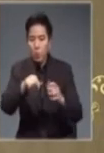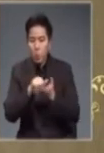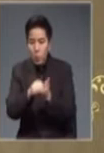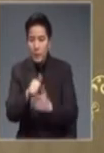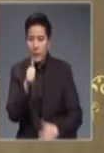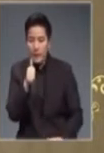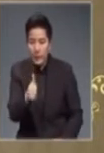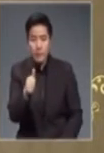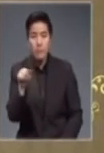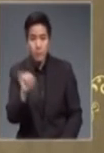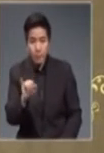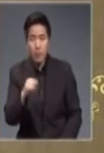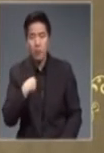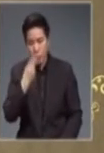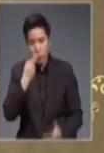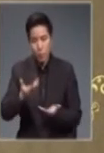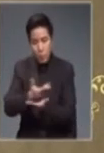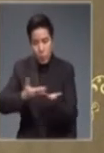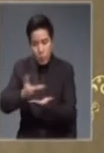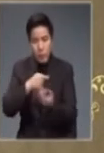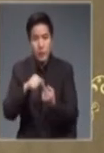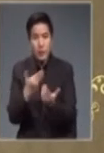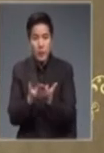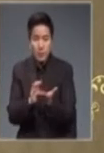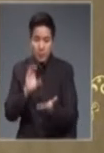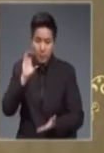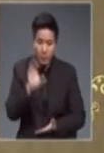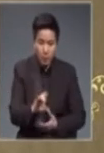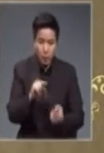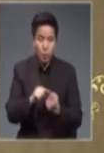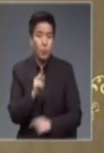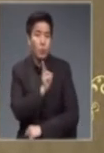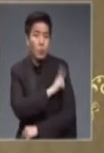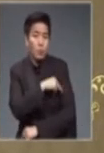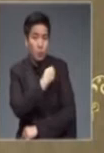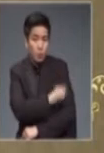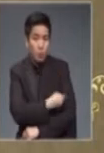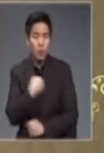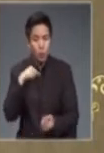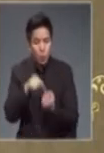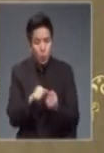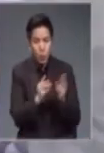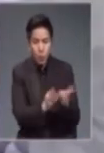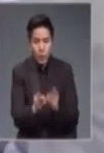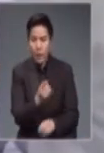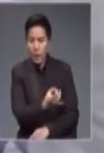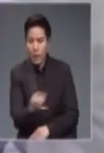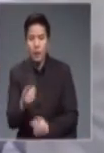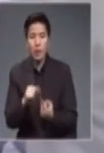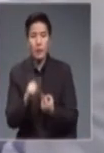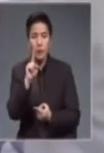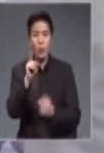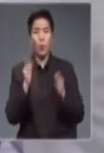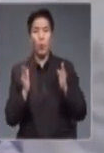จจุบันและในอนาคตนะครับนอกจากนี้ที่ผ่านมานั้นเราอาจจะไม่มีการสร้างความเข้มแข็งให้กับเศรษฐกิจระดับฐานร